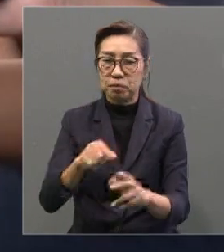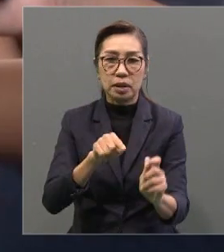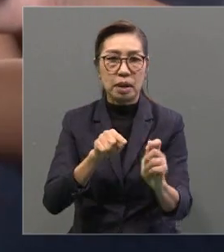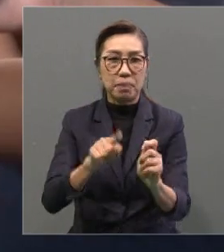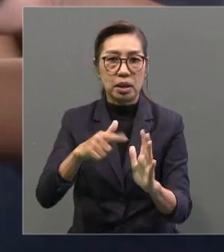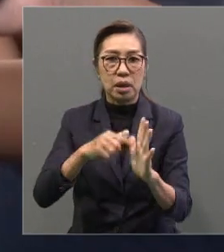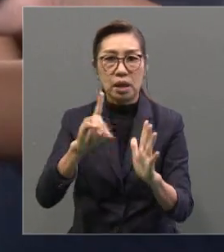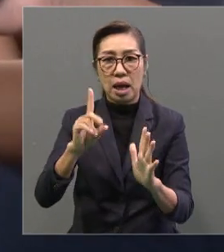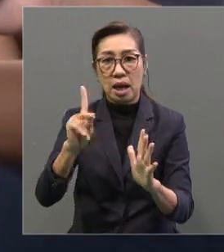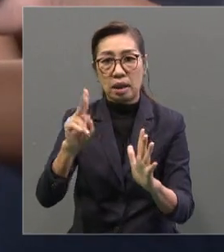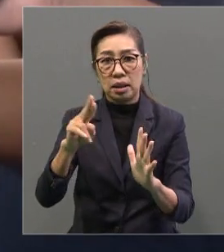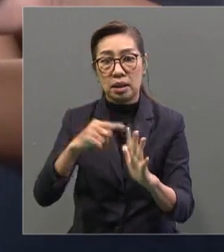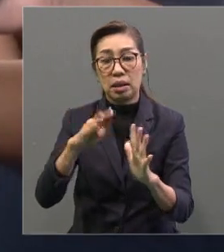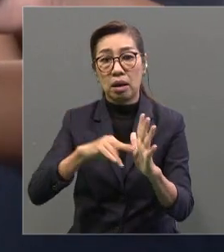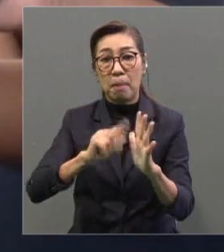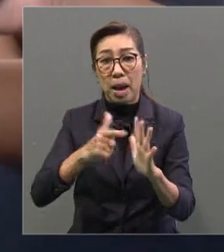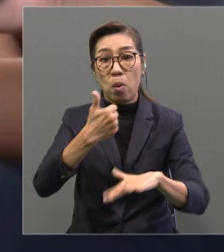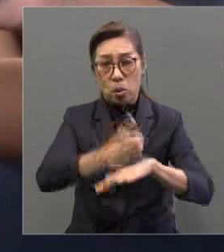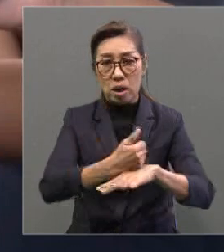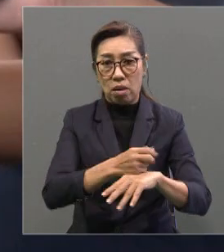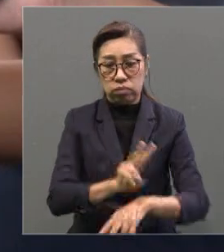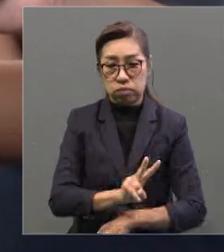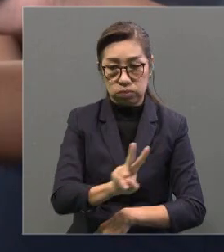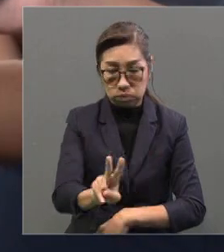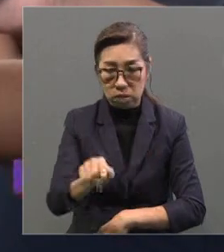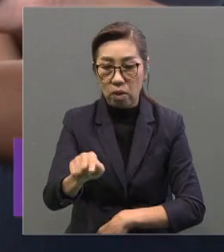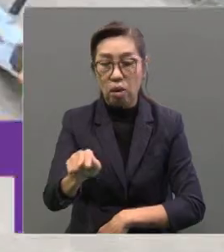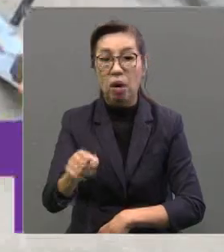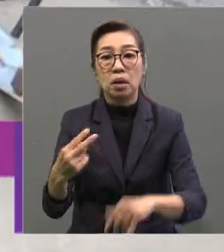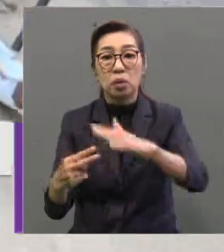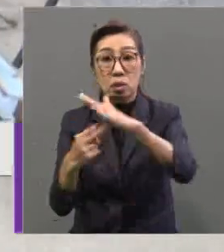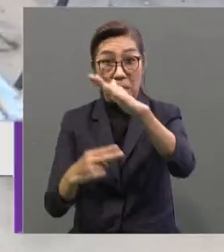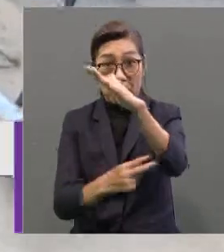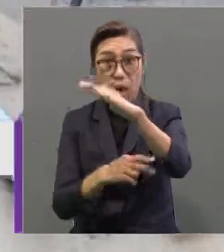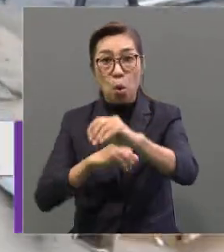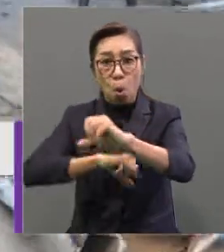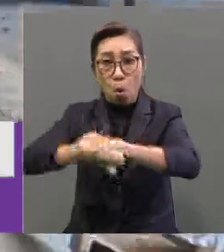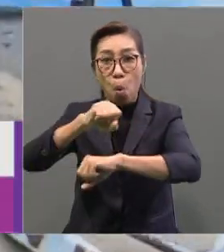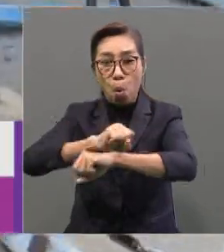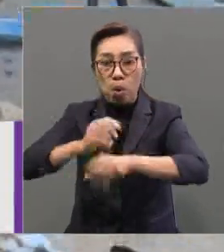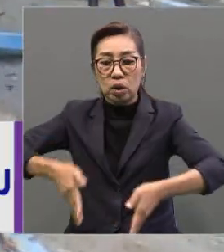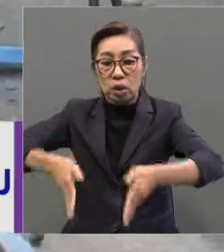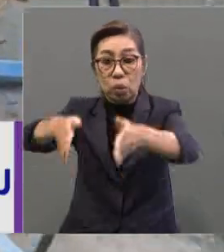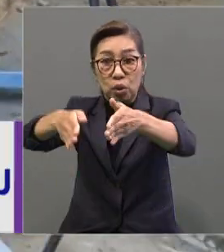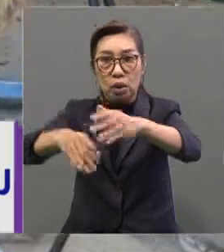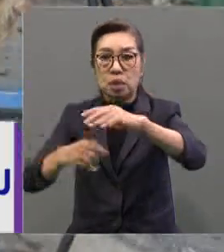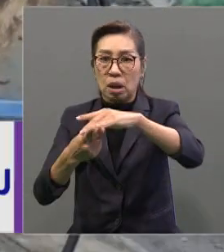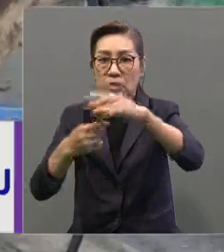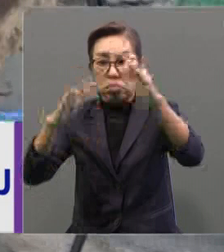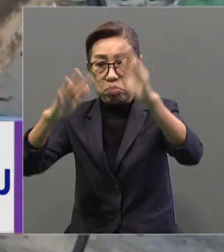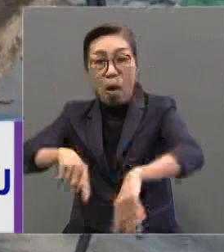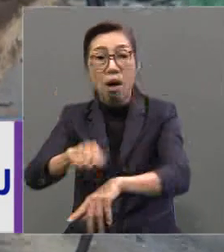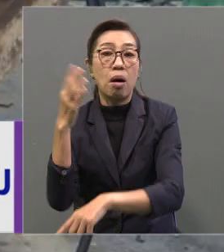ตลาดกระบังก็เดินทางลงพื้นที่เกิดเหตุนะครับสะพานยกระดับที่กำลังก่อสร้างบนถนนลาดกระบังถล่มเมื่อวาน